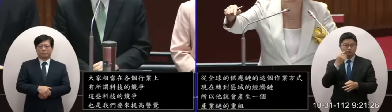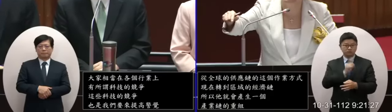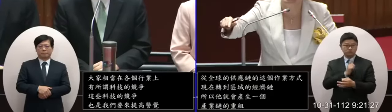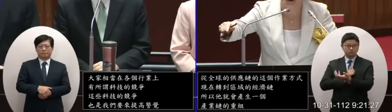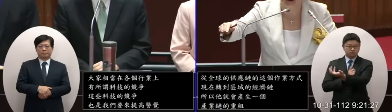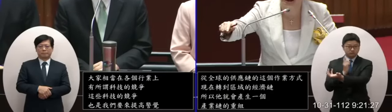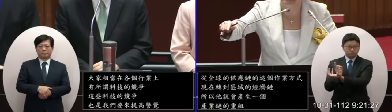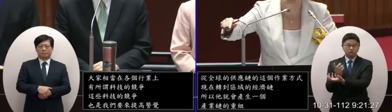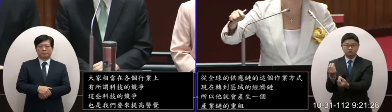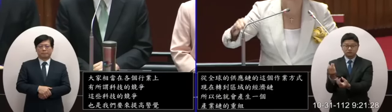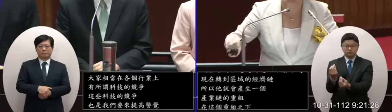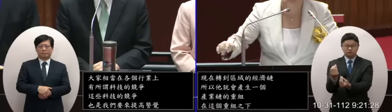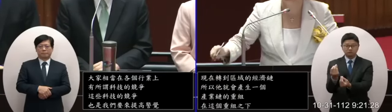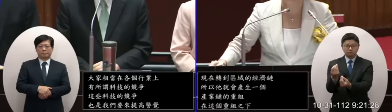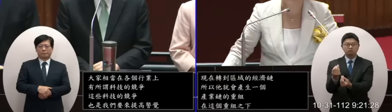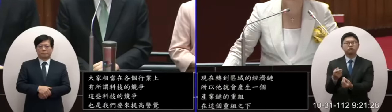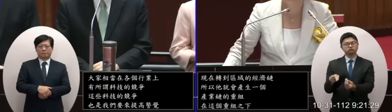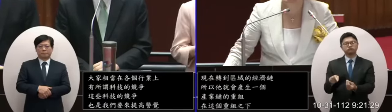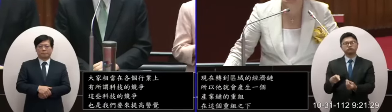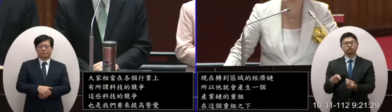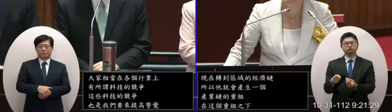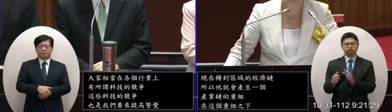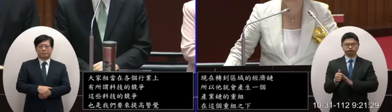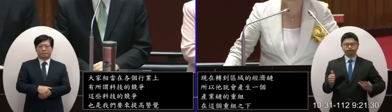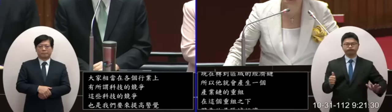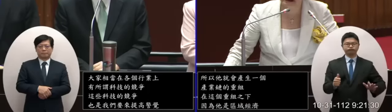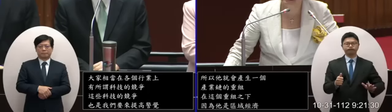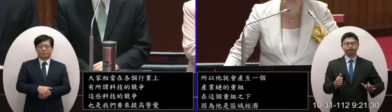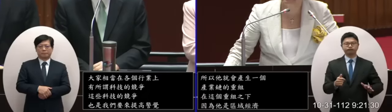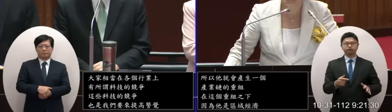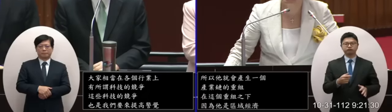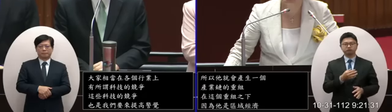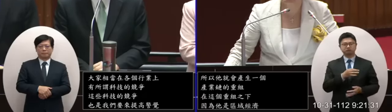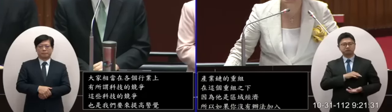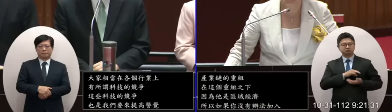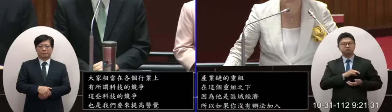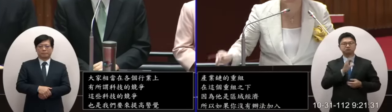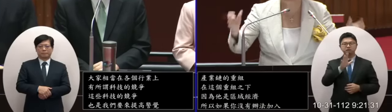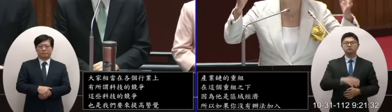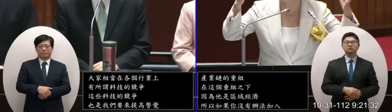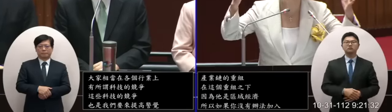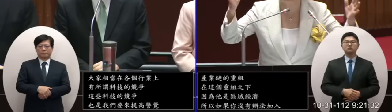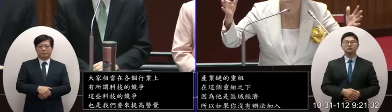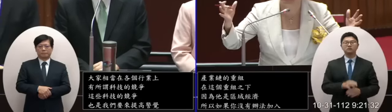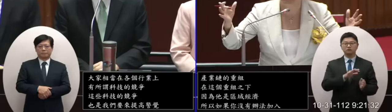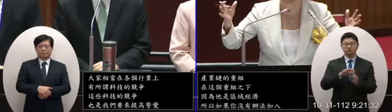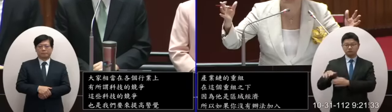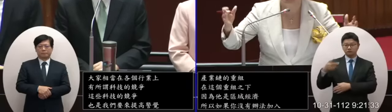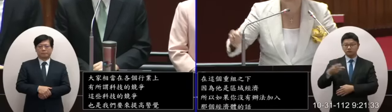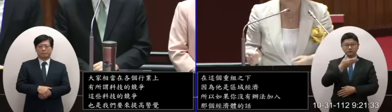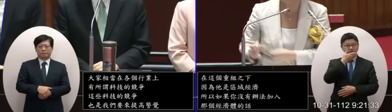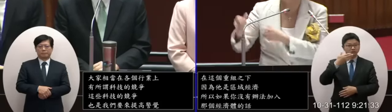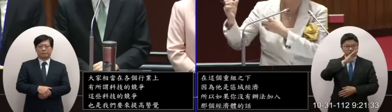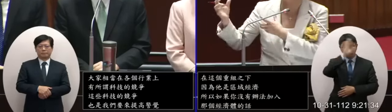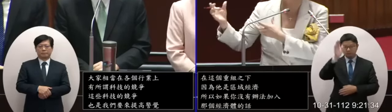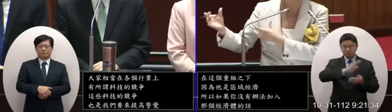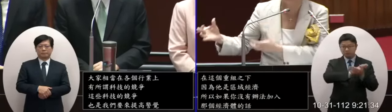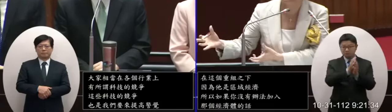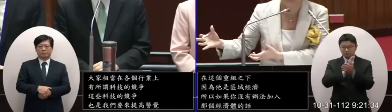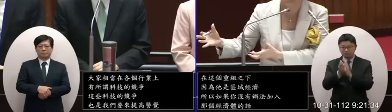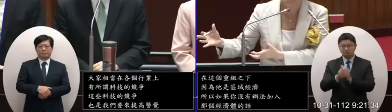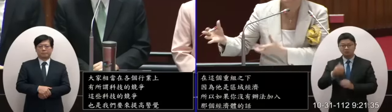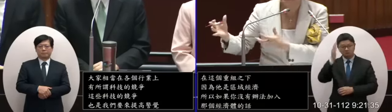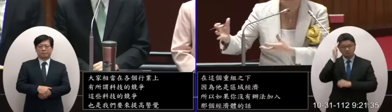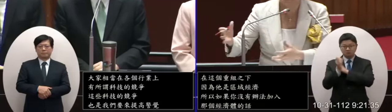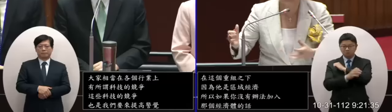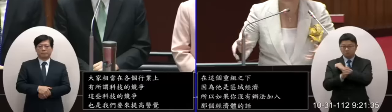那个经济体的话，那你就会产生危机哦。再加上什么，院长，气候变迁呐、碳税的课